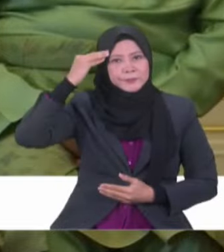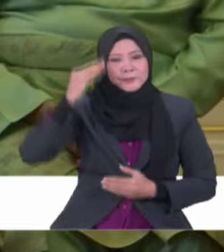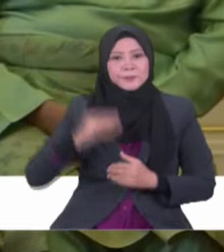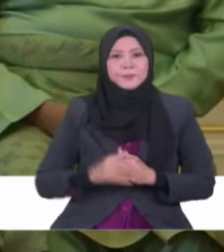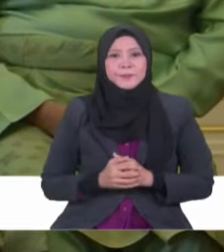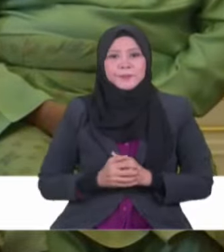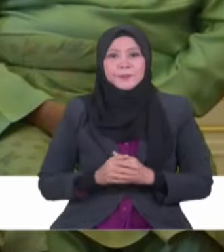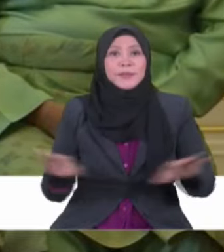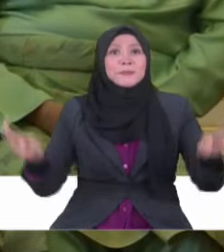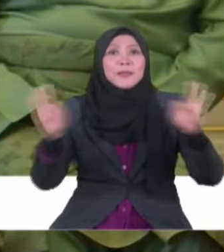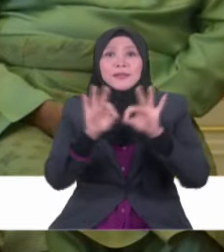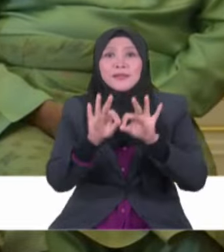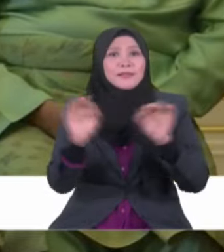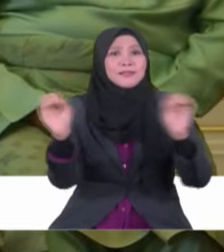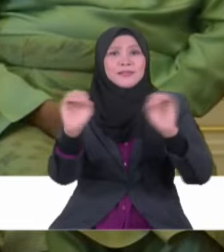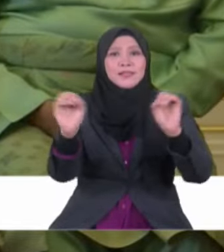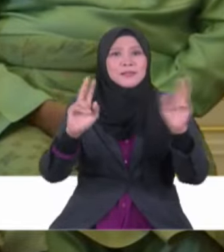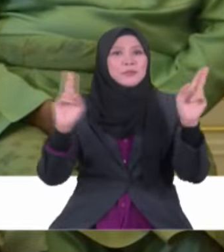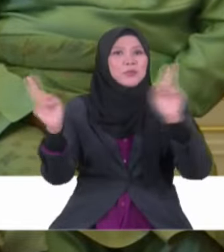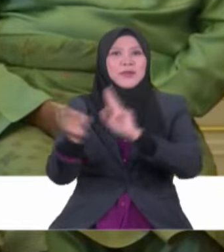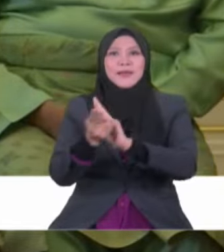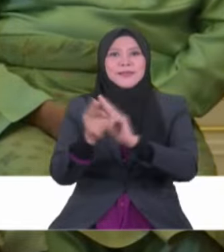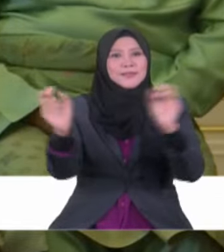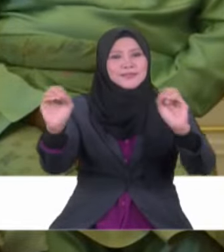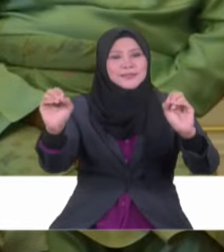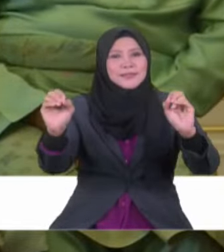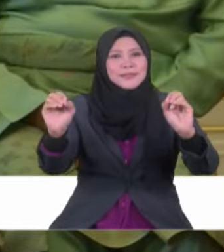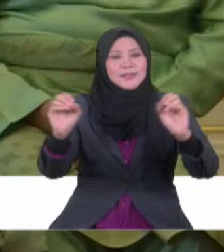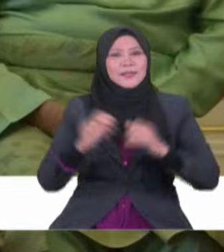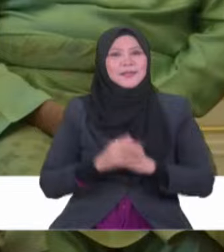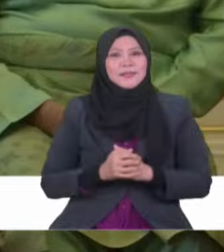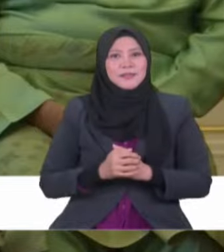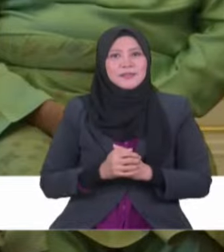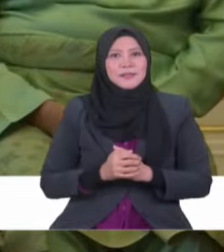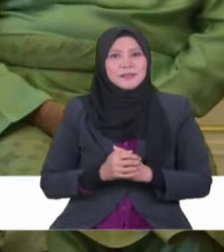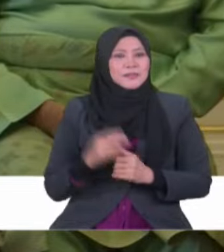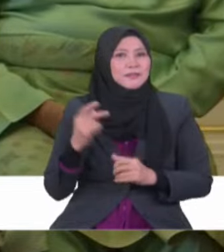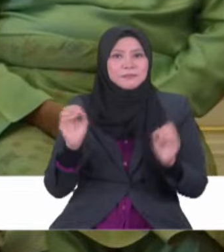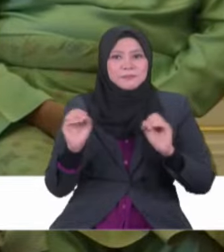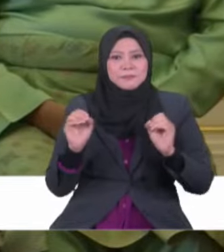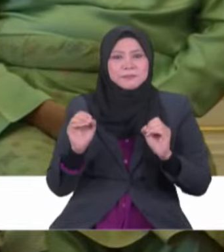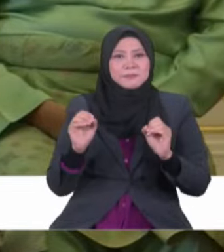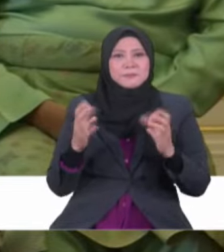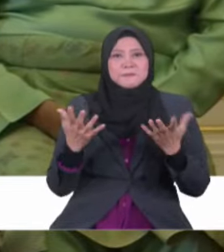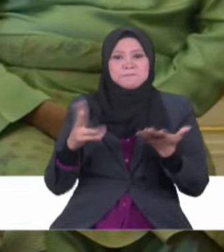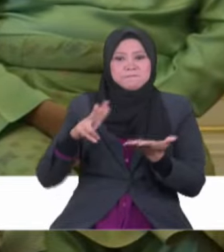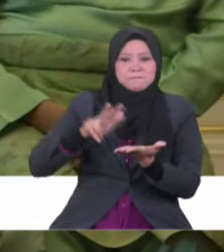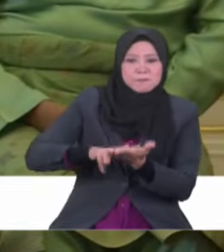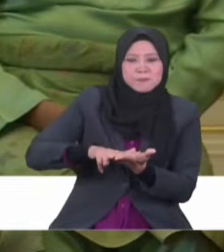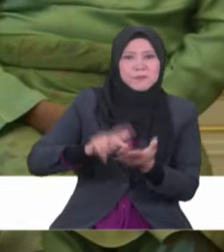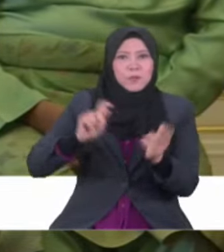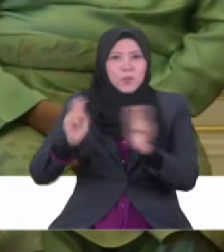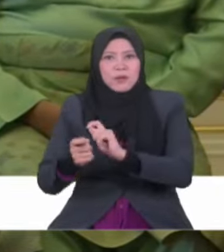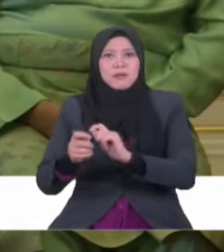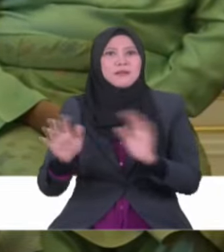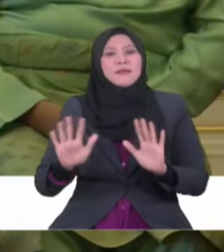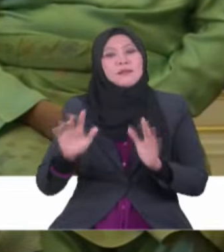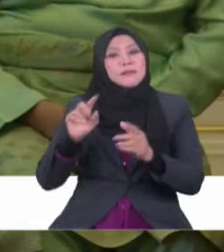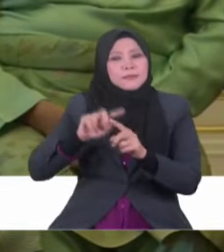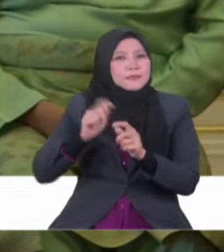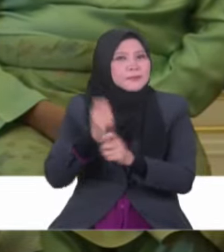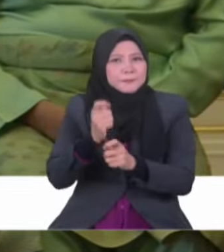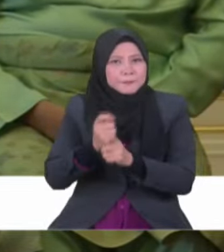apa? Yang penting tidak ada perubahan. Cuma ini bukan istilah yang mengganggu pengiktirafan. Pengiktirafan itu